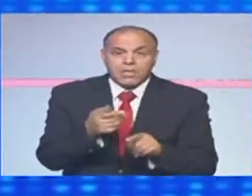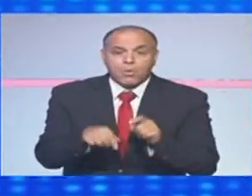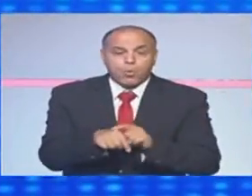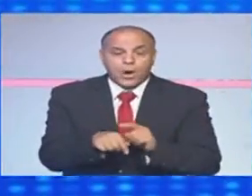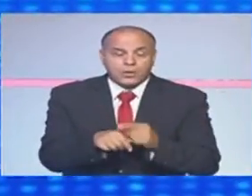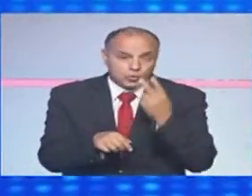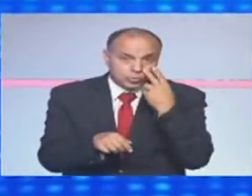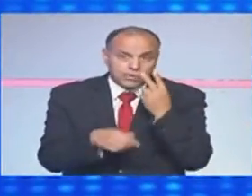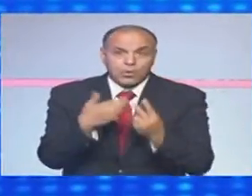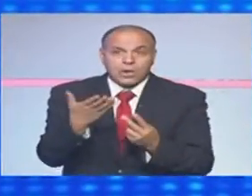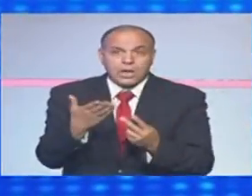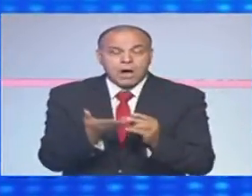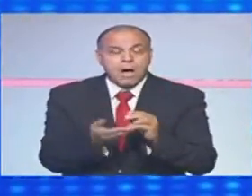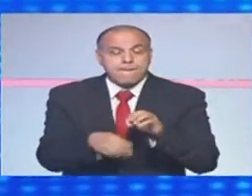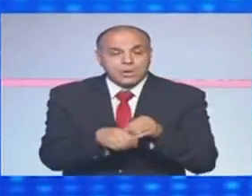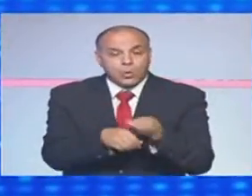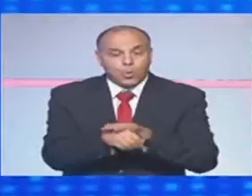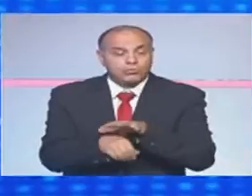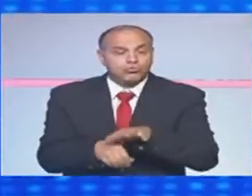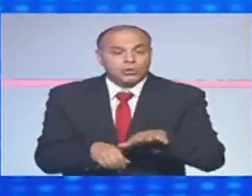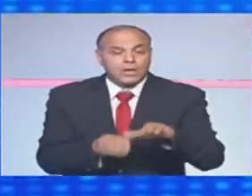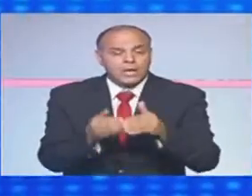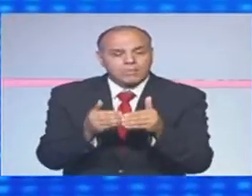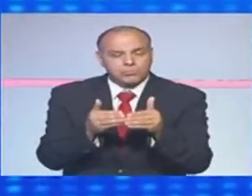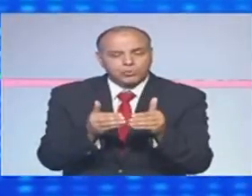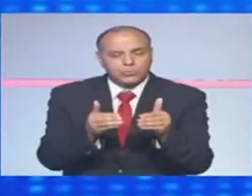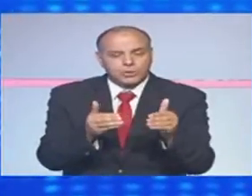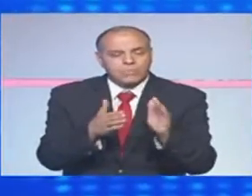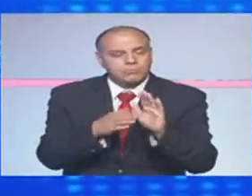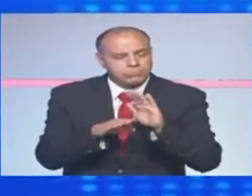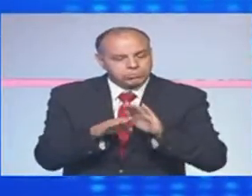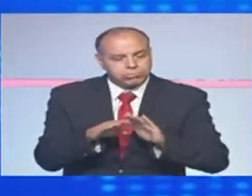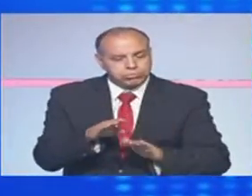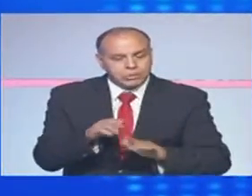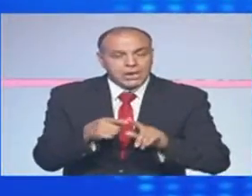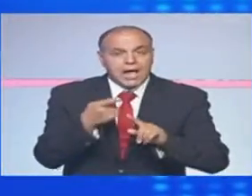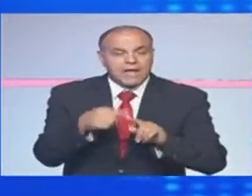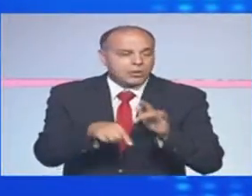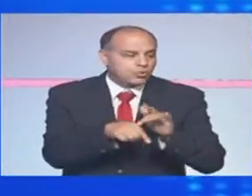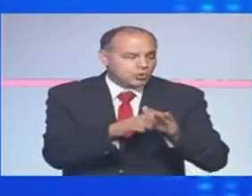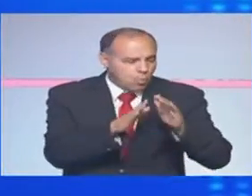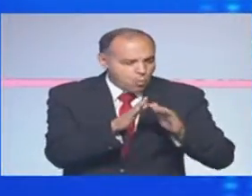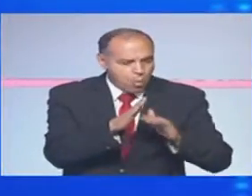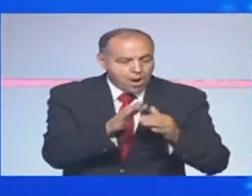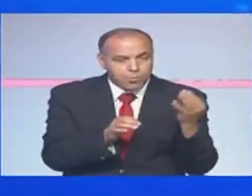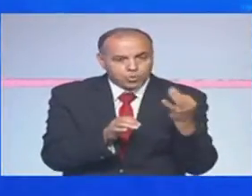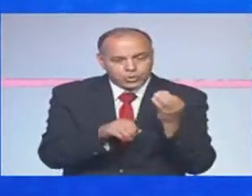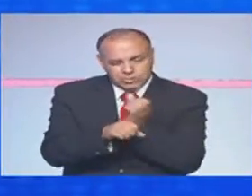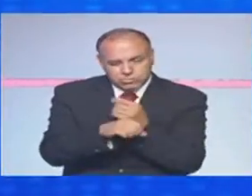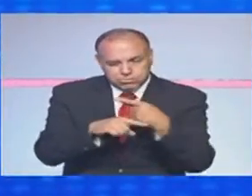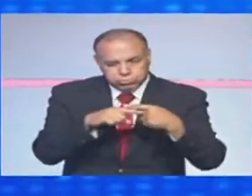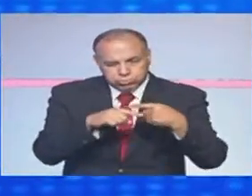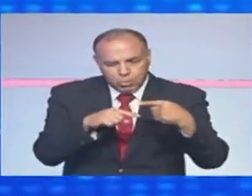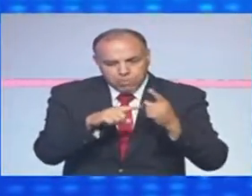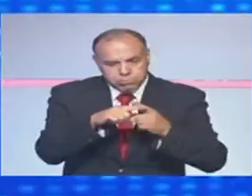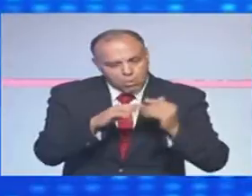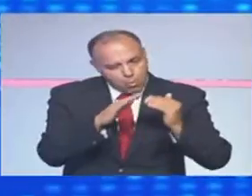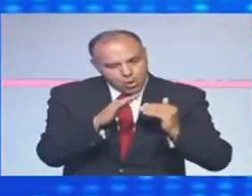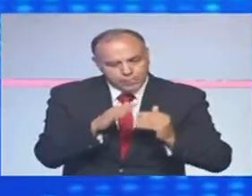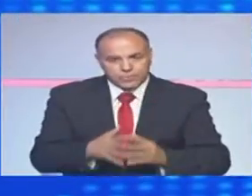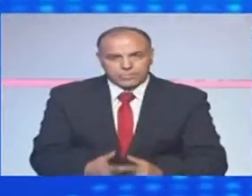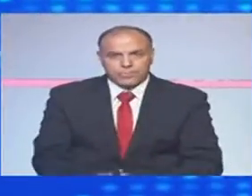وقت يشهد فيه الوضع الوبائي بالجهه انفراجا مع تراجع عدد الاصابات ونسبه التحاليل الايجابيه